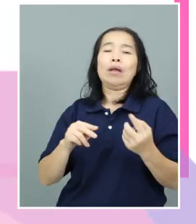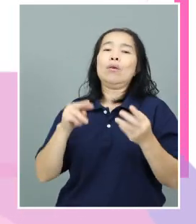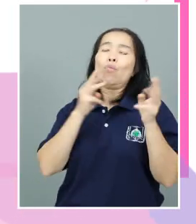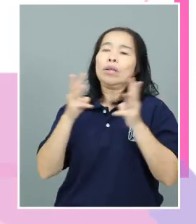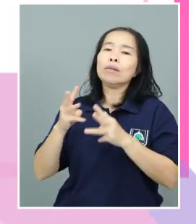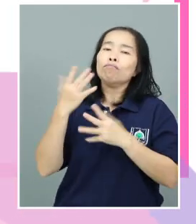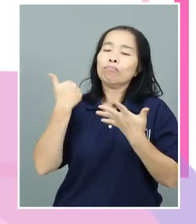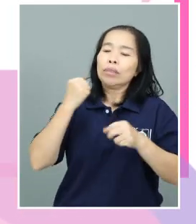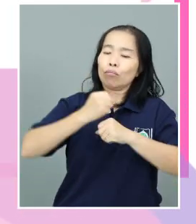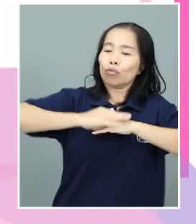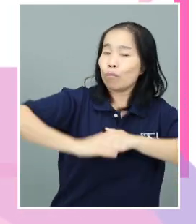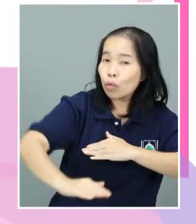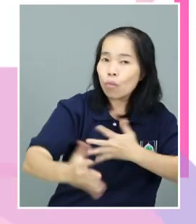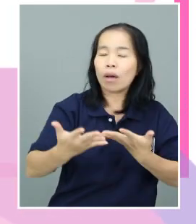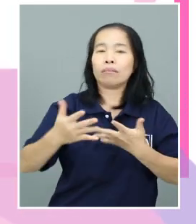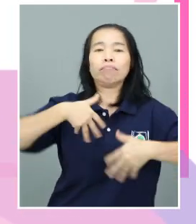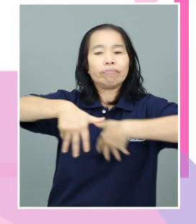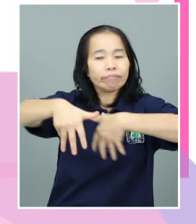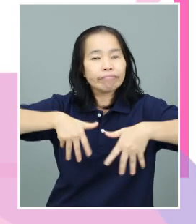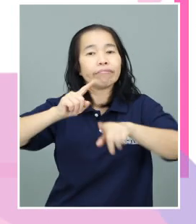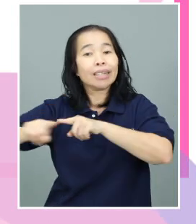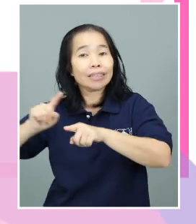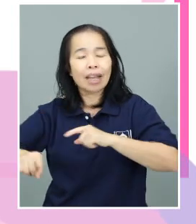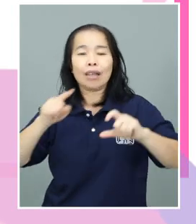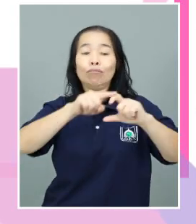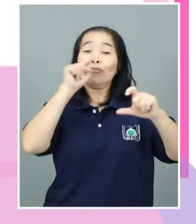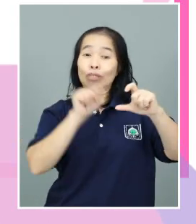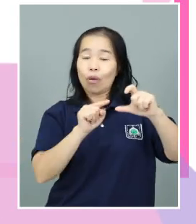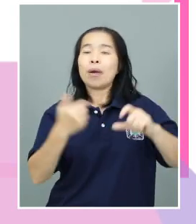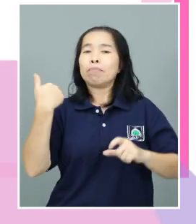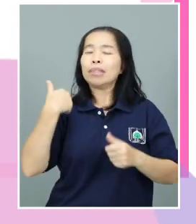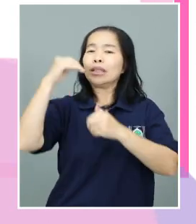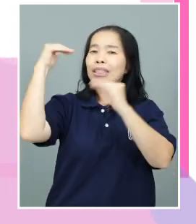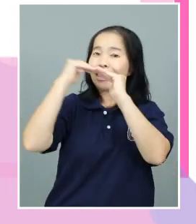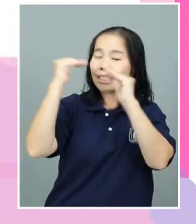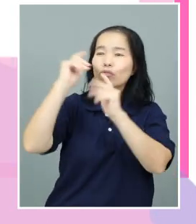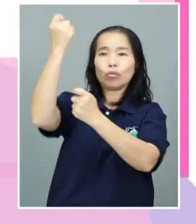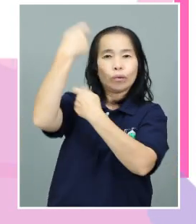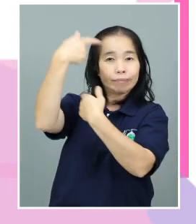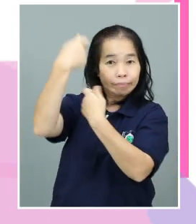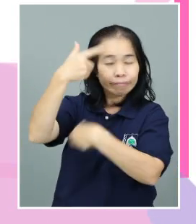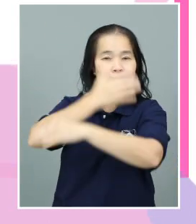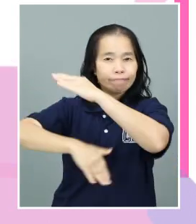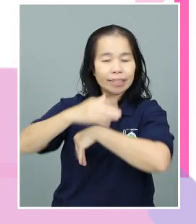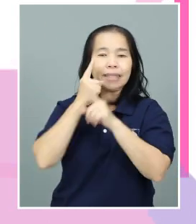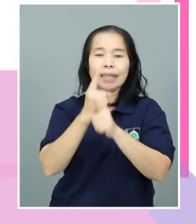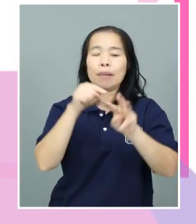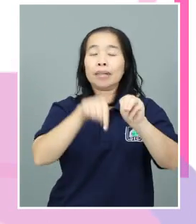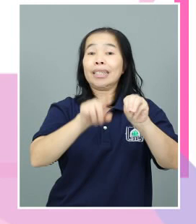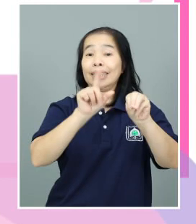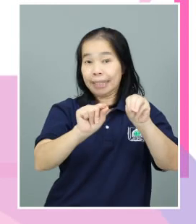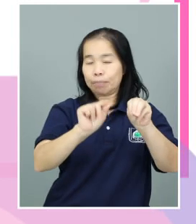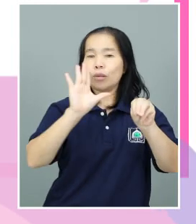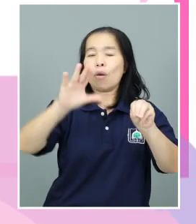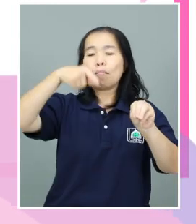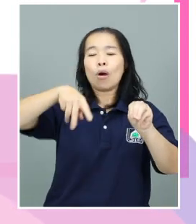ได้จากสิ่งอำนวยความสะดวกอันเป็นสาธารณะตลอดจนสวัสดิการและความช่วยเหลืออื่นจากรัฐตามมาตรา20แห่งพระ